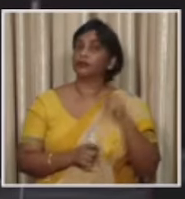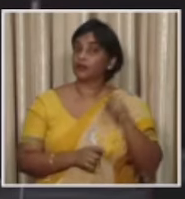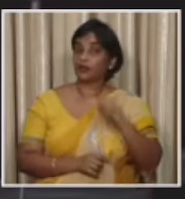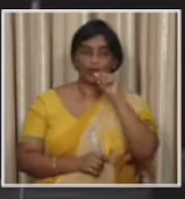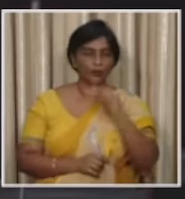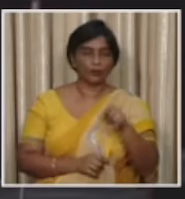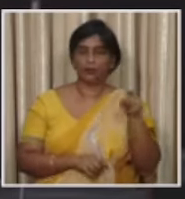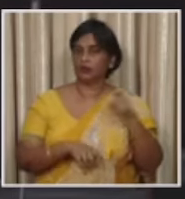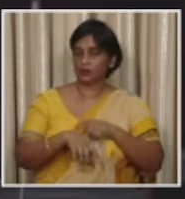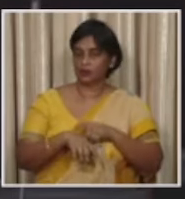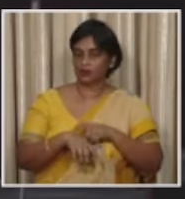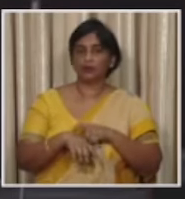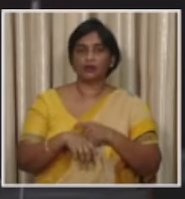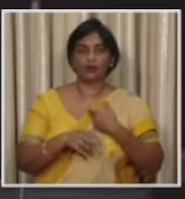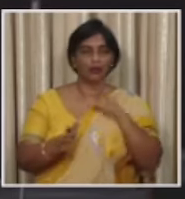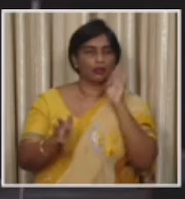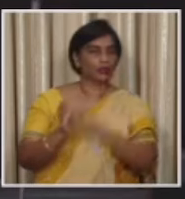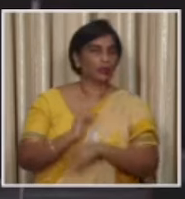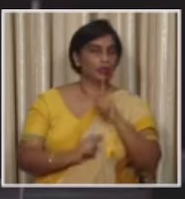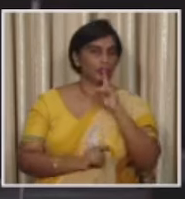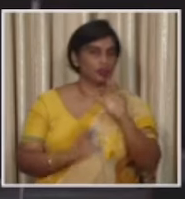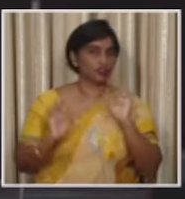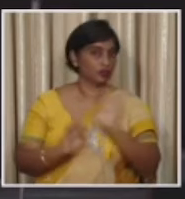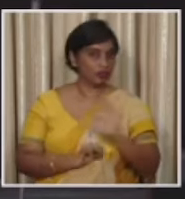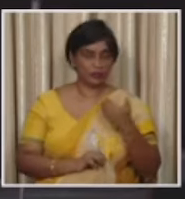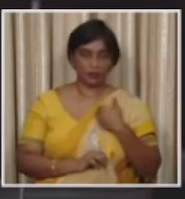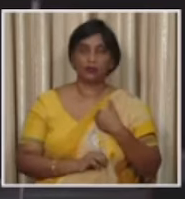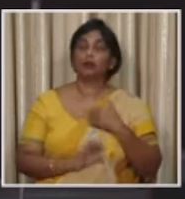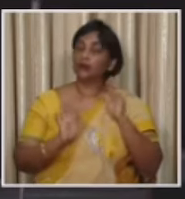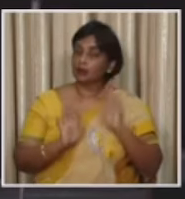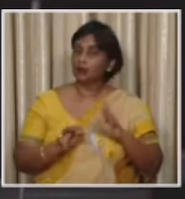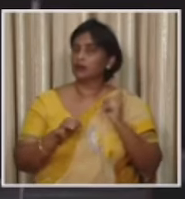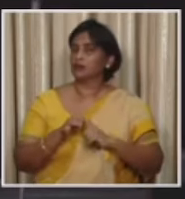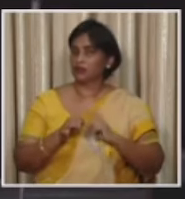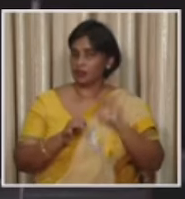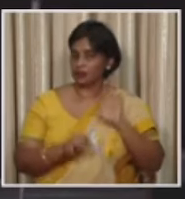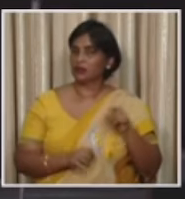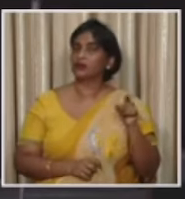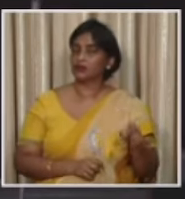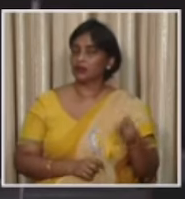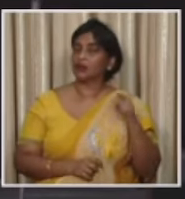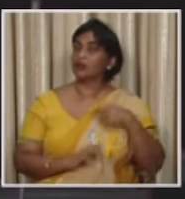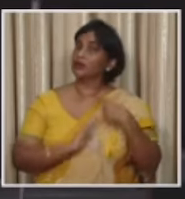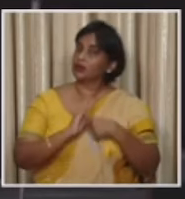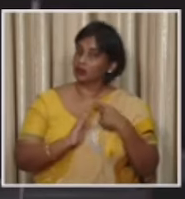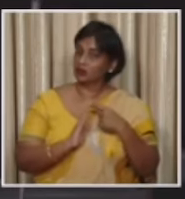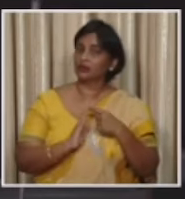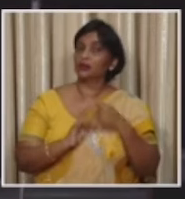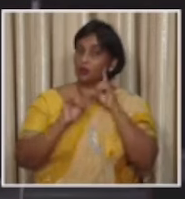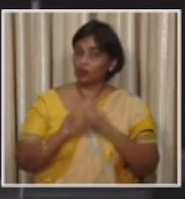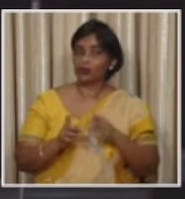කිසිම අවස්ථාවක අපි නොසලකා හරින්න සූදානම් නැහැ. නමුත් ප්‍රශ්නේ තියන්නේ මේ රටේ